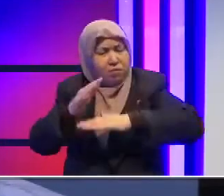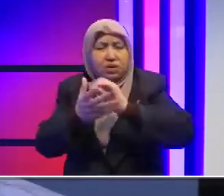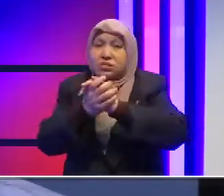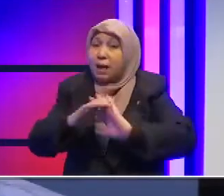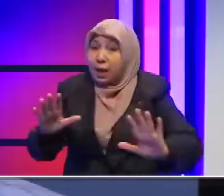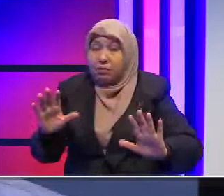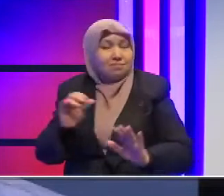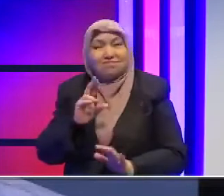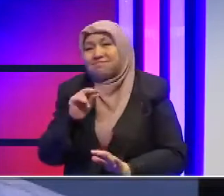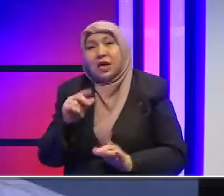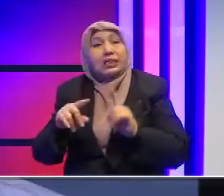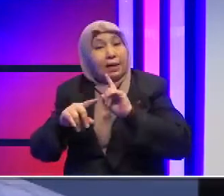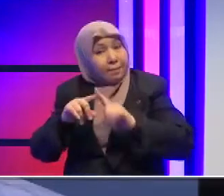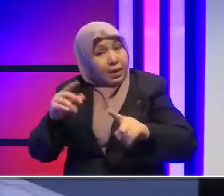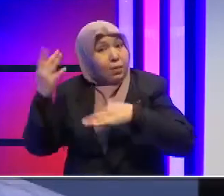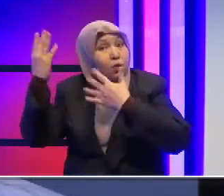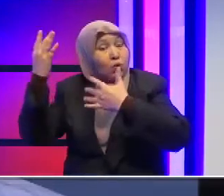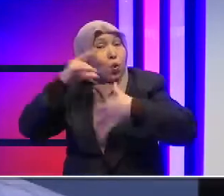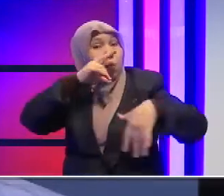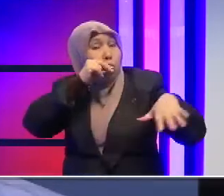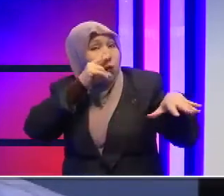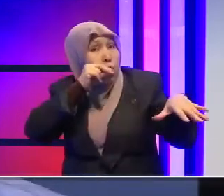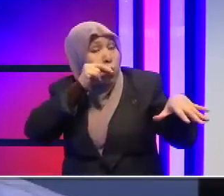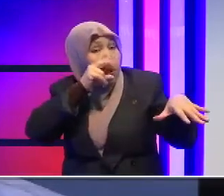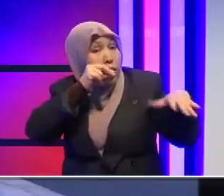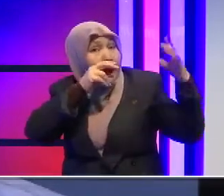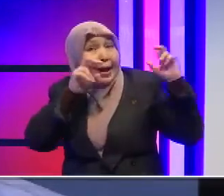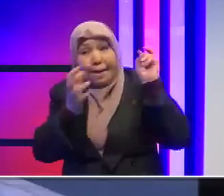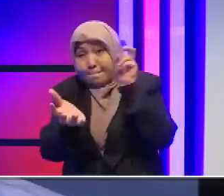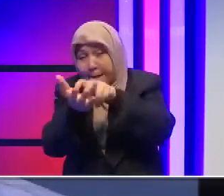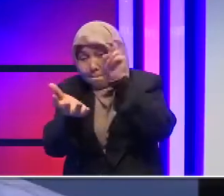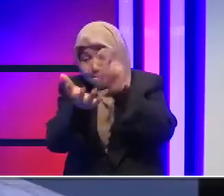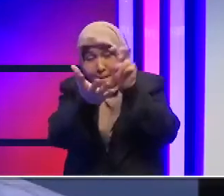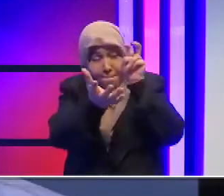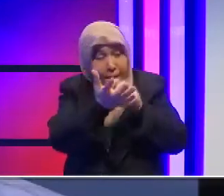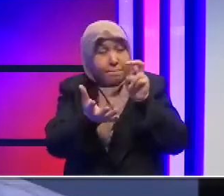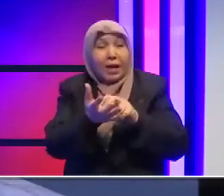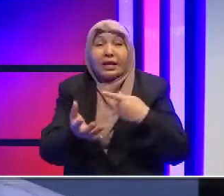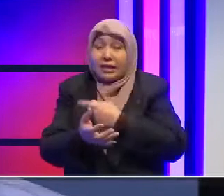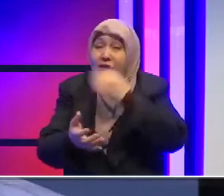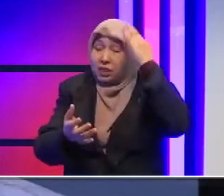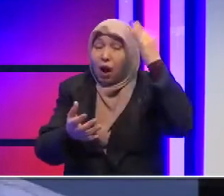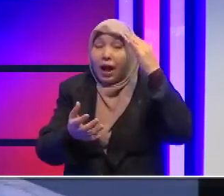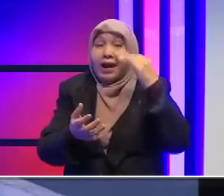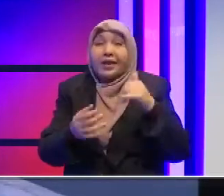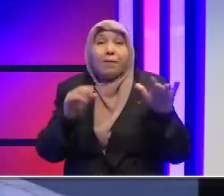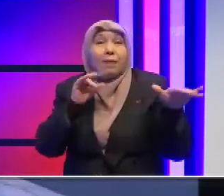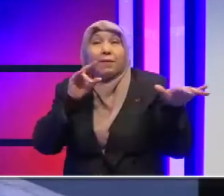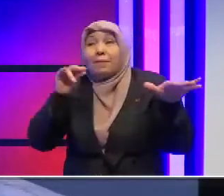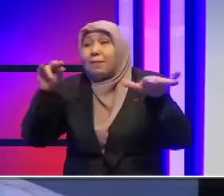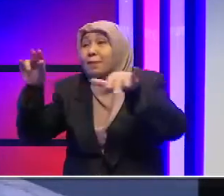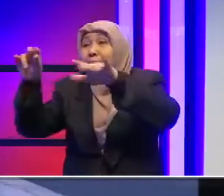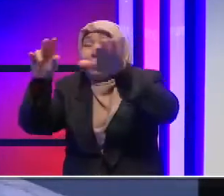Tidak. Menanti di sana burung yang akan memagutnya. Seperti mana kalau kita tahu adanya serangga yang sedang terbang di